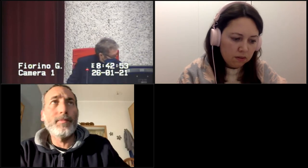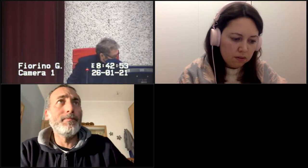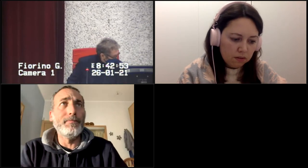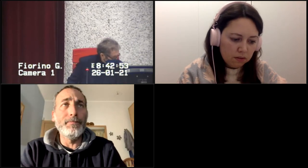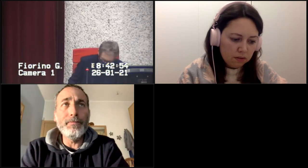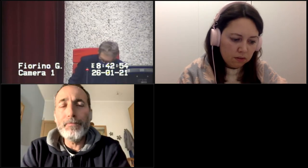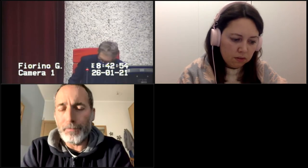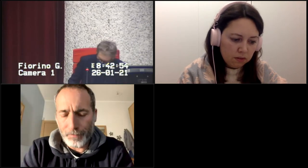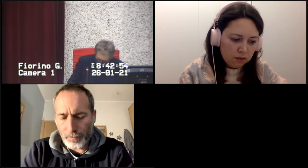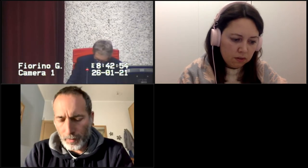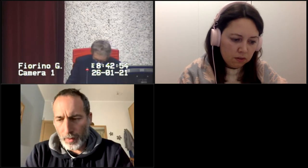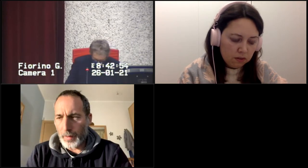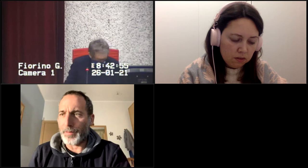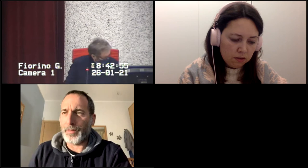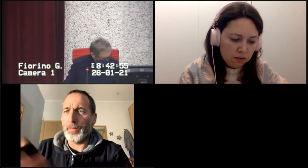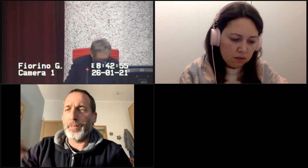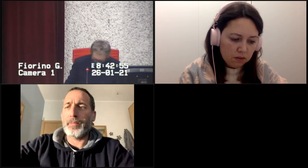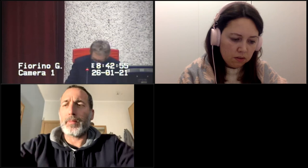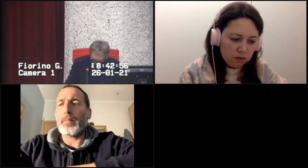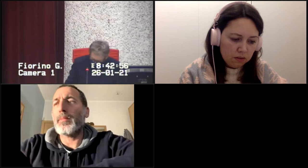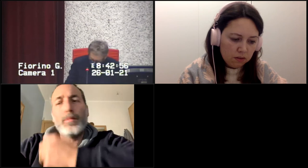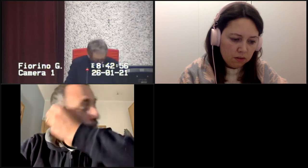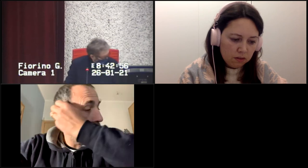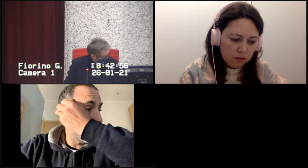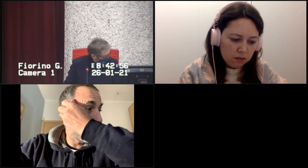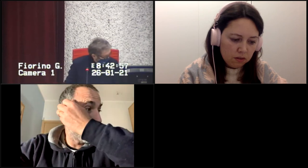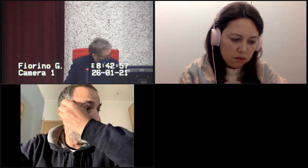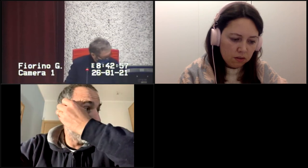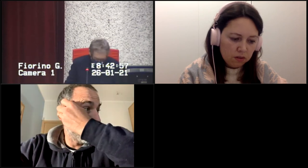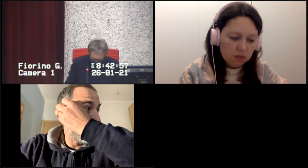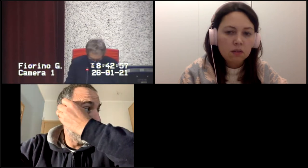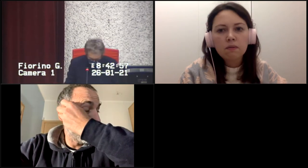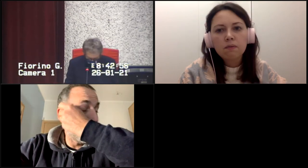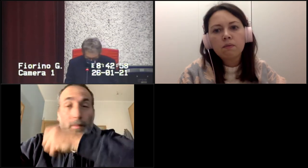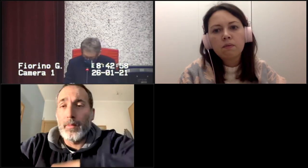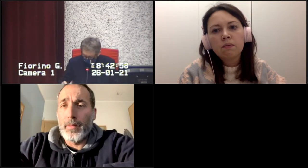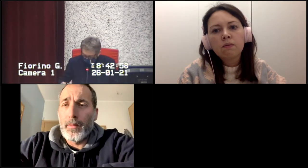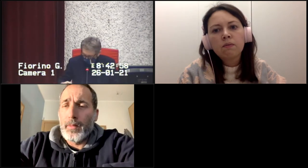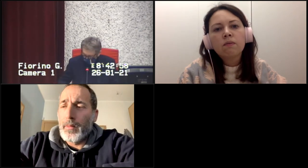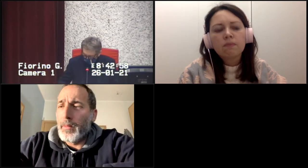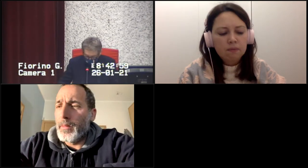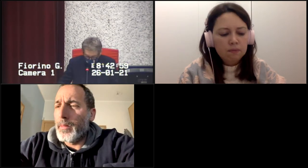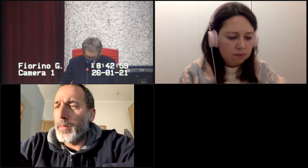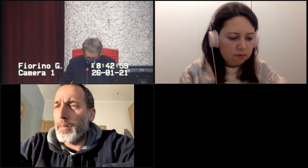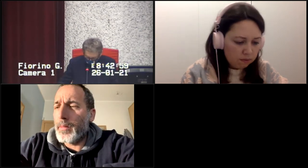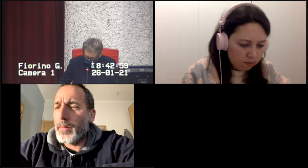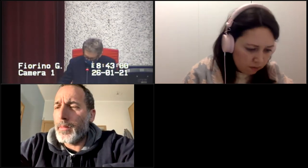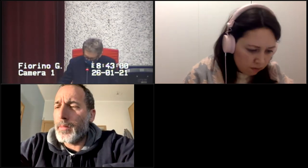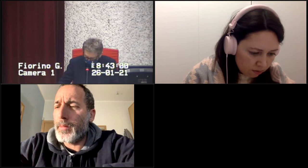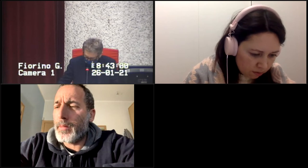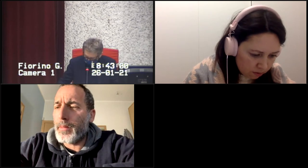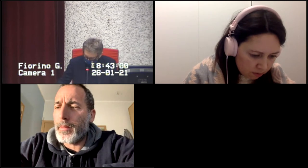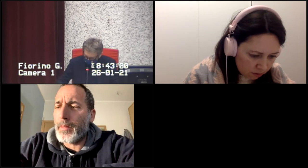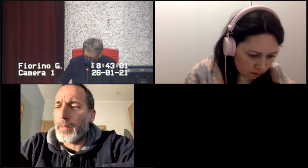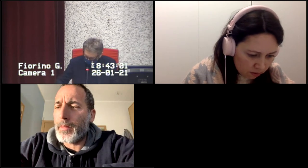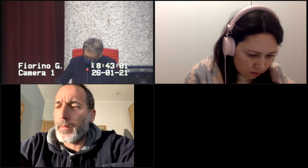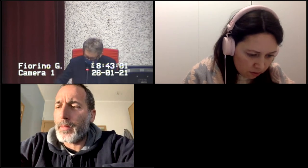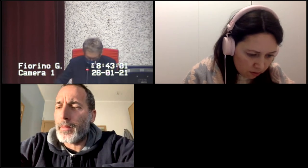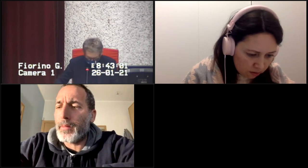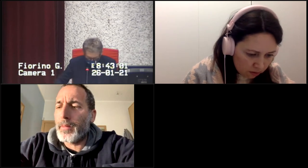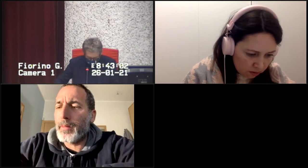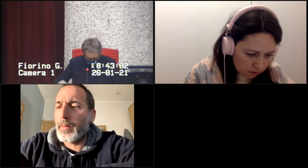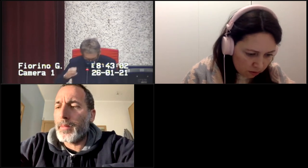scrutatori: Carpani, Vittoria e Chittò. Allora, prima di iniziare con la